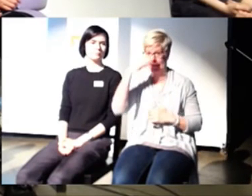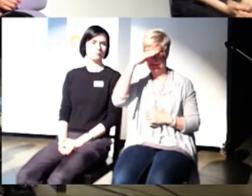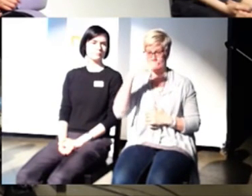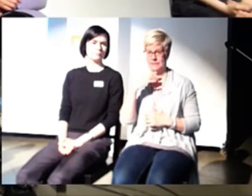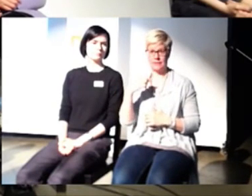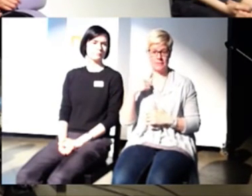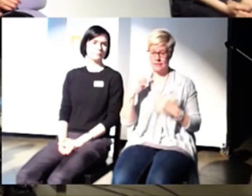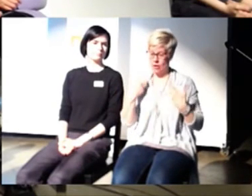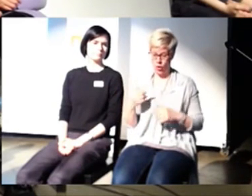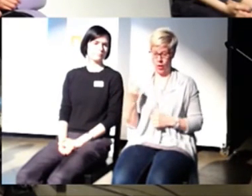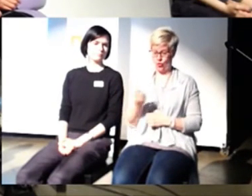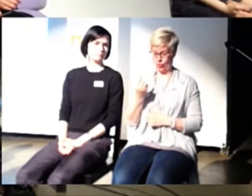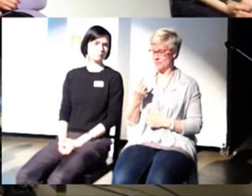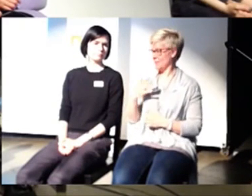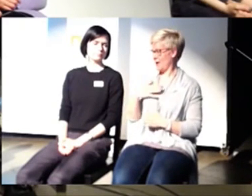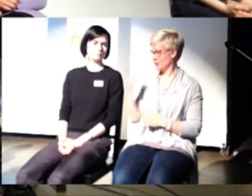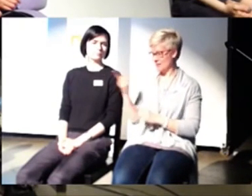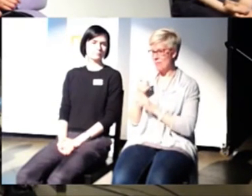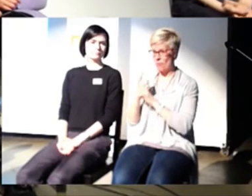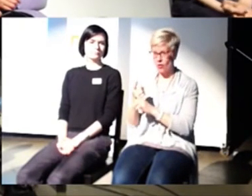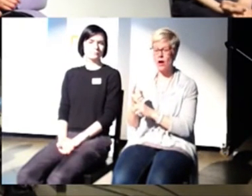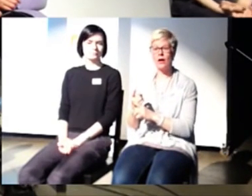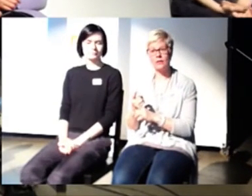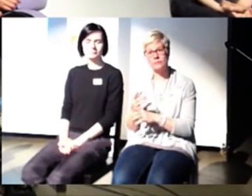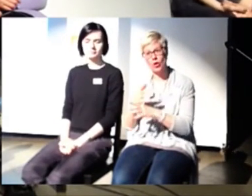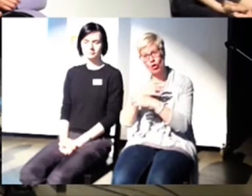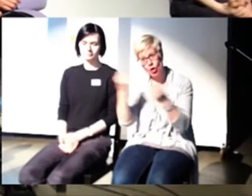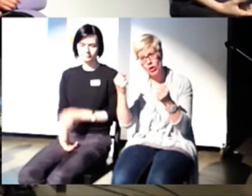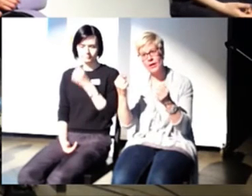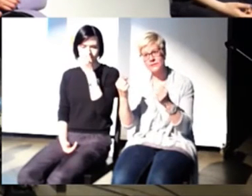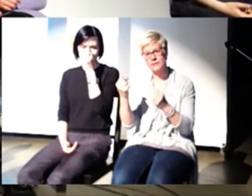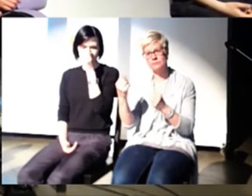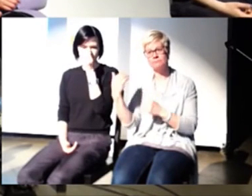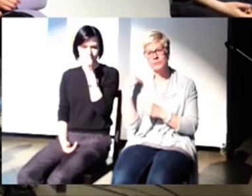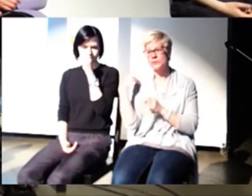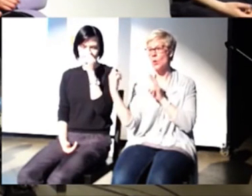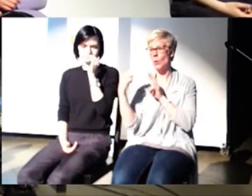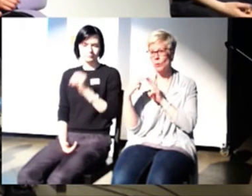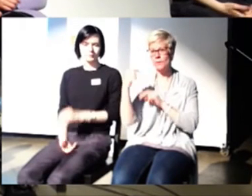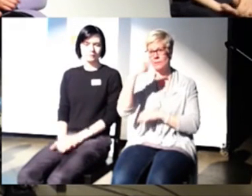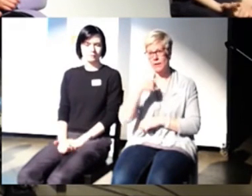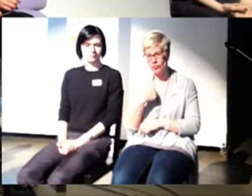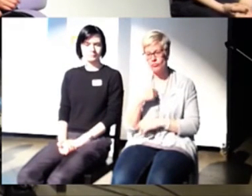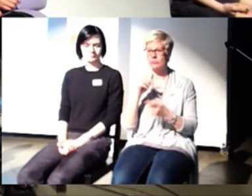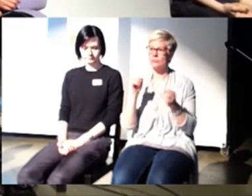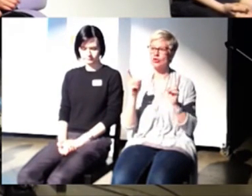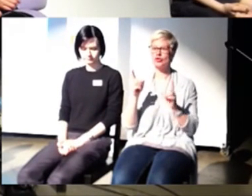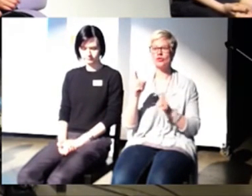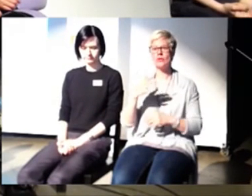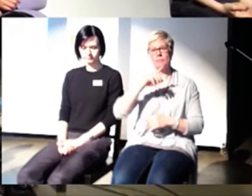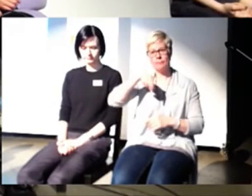sinut mukaan. Mutta tulkaa runsaasti ja ottakaa minun yhteyttä, jos teillä on meidän